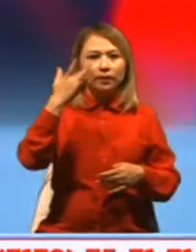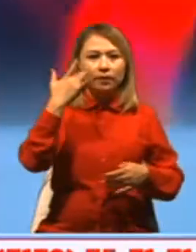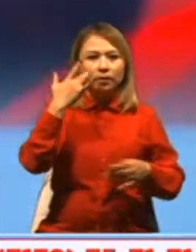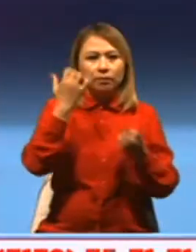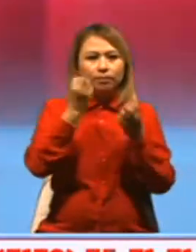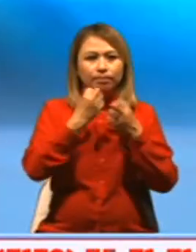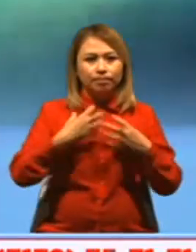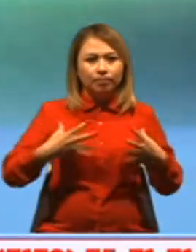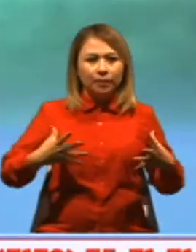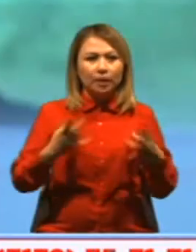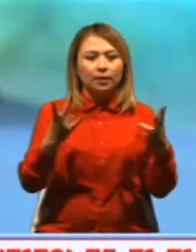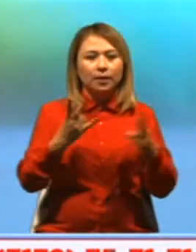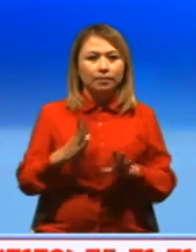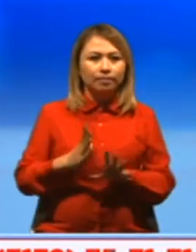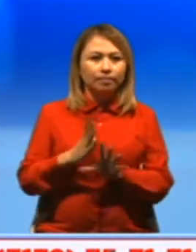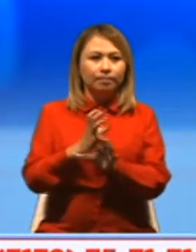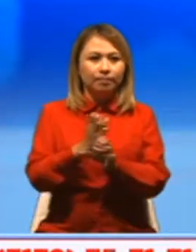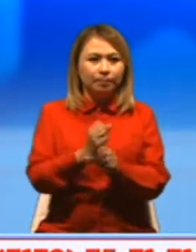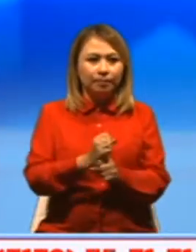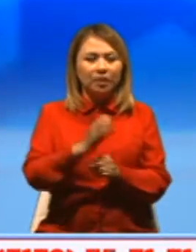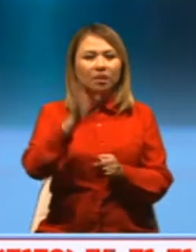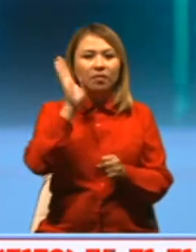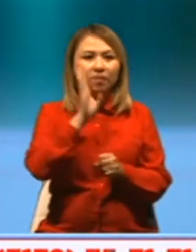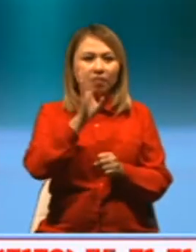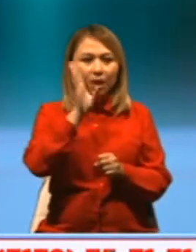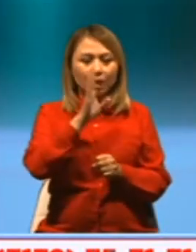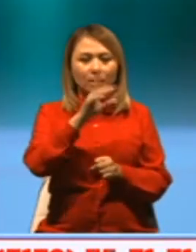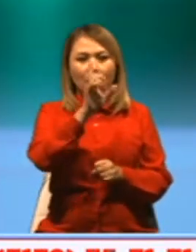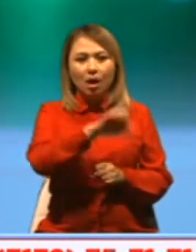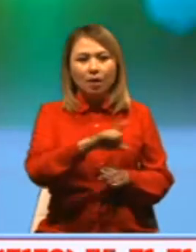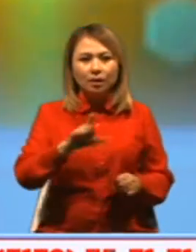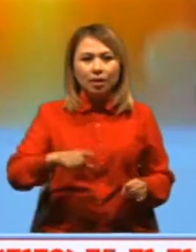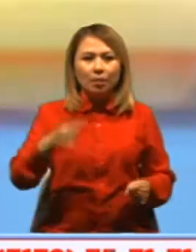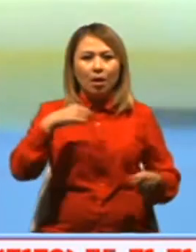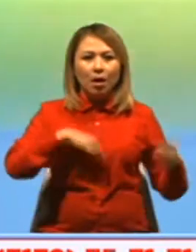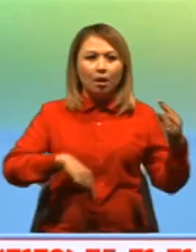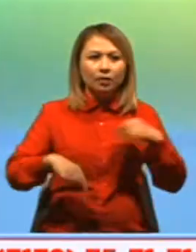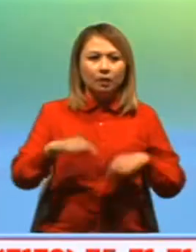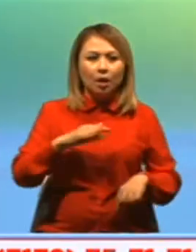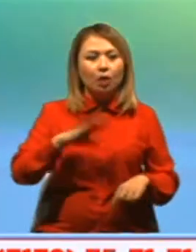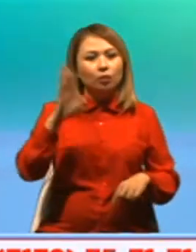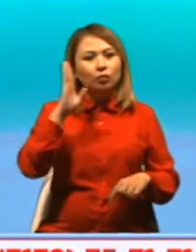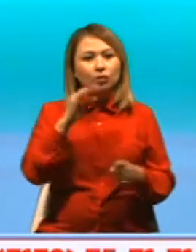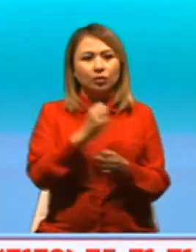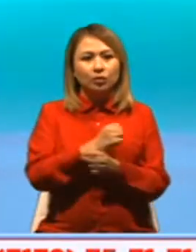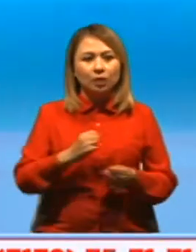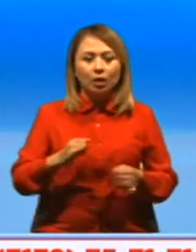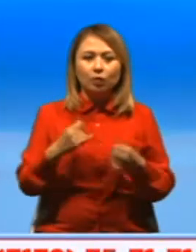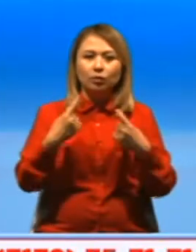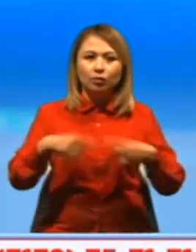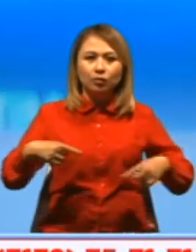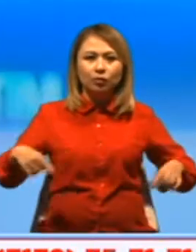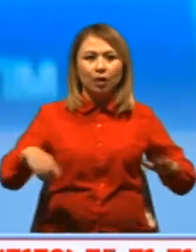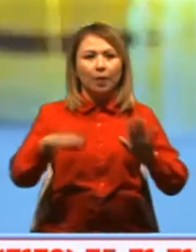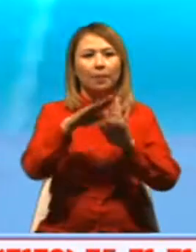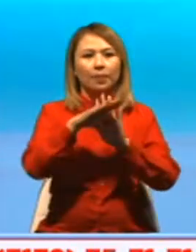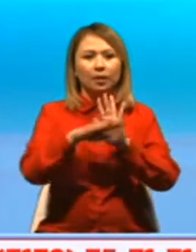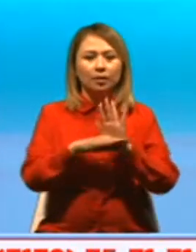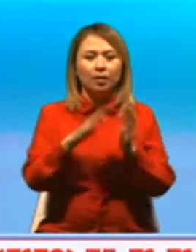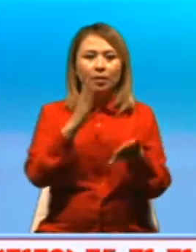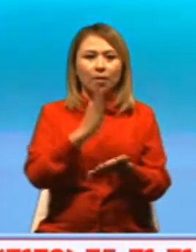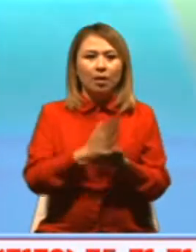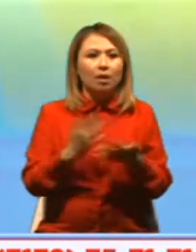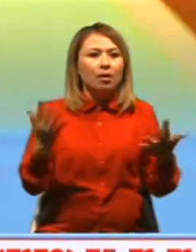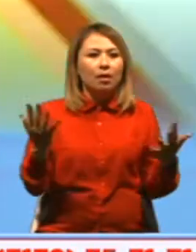демек суды азайтуым керек деген ұғым бар. Жалпы адам ағзасы су ішкенде ғана ісінеме, ісінудің белгілері қандай, оған